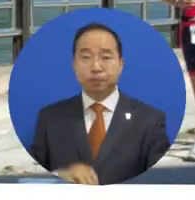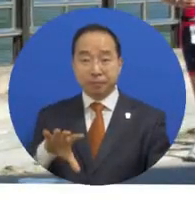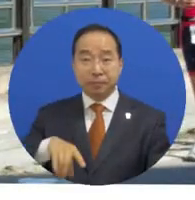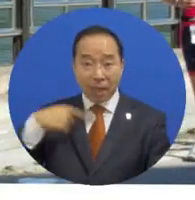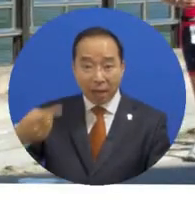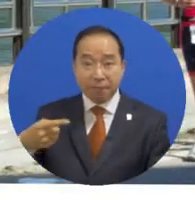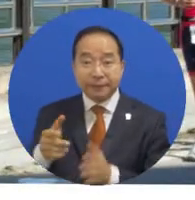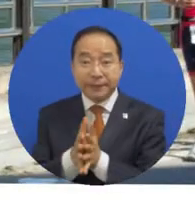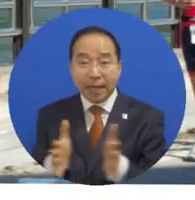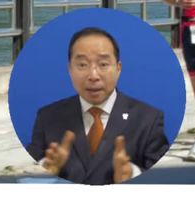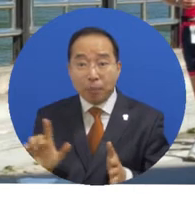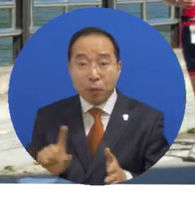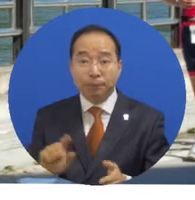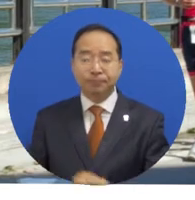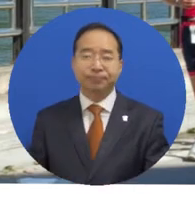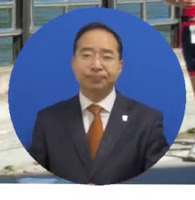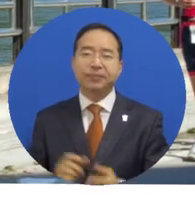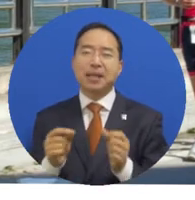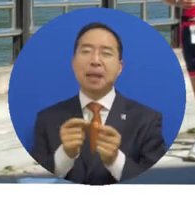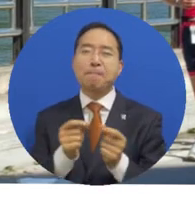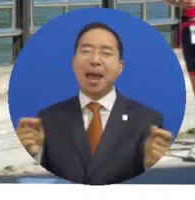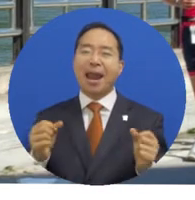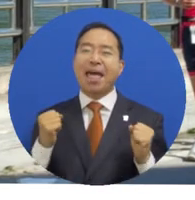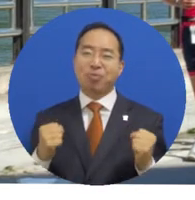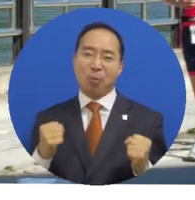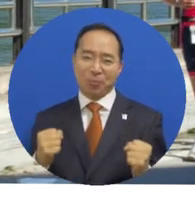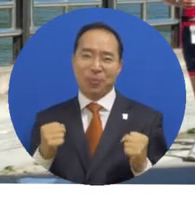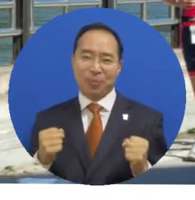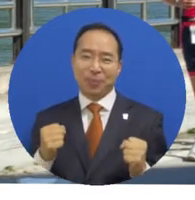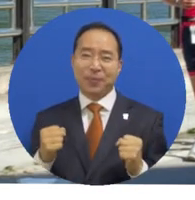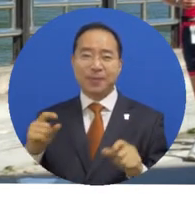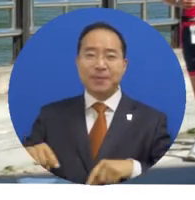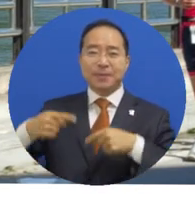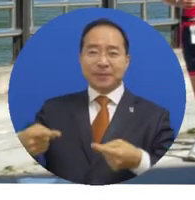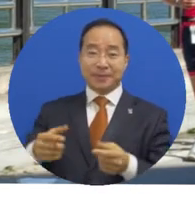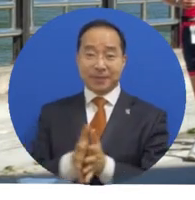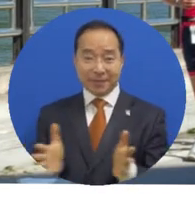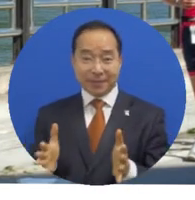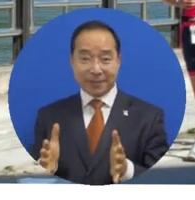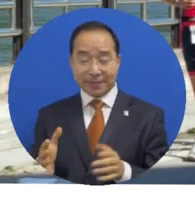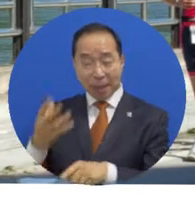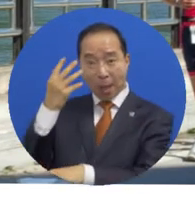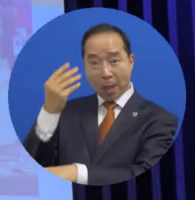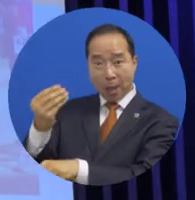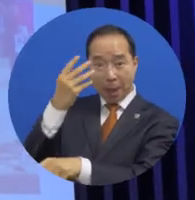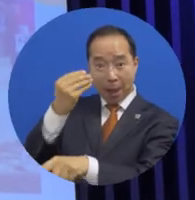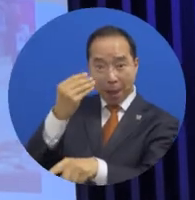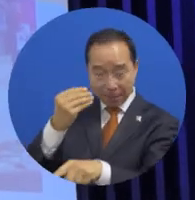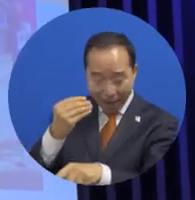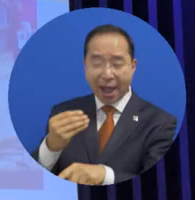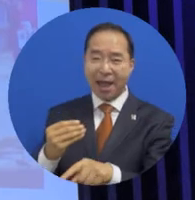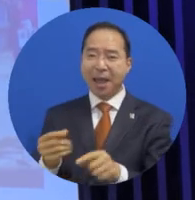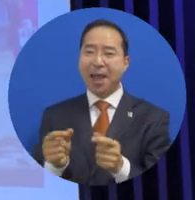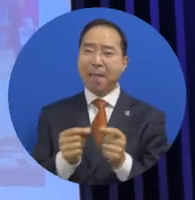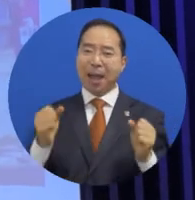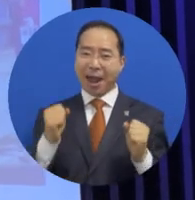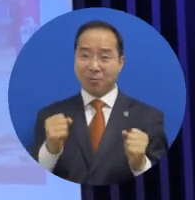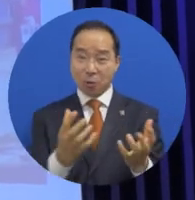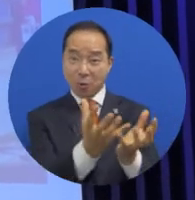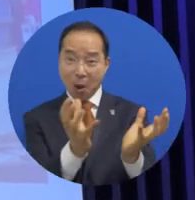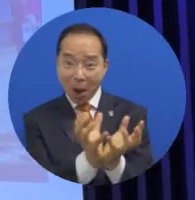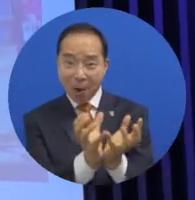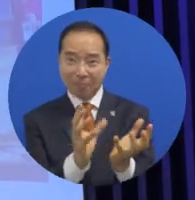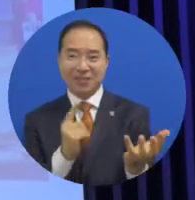뭘 했냐면요. 마라톤을 시작했어요. 왜냐면 제가 옆에서 남들이 하는 걸 봤잖아요. 아, 마라톤 클럽에 들어서